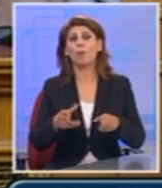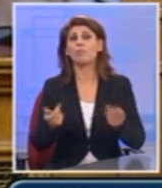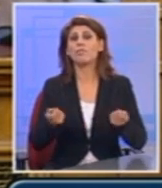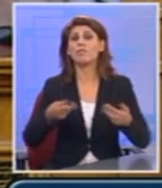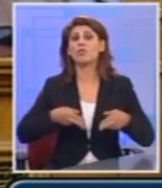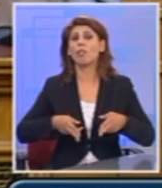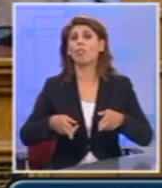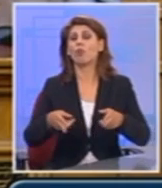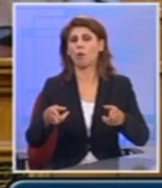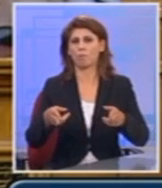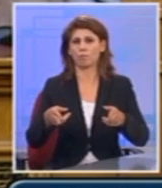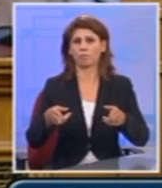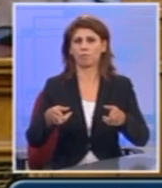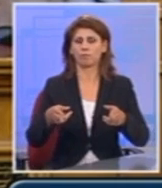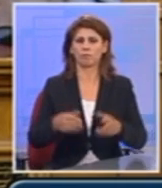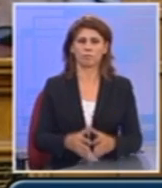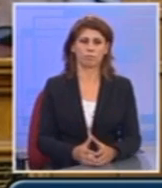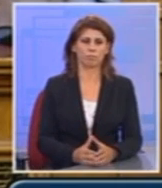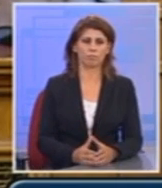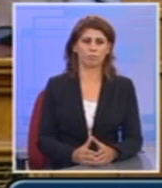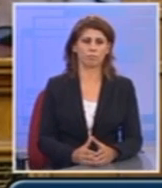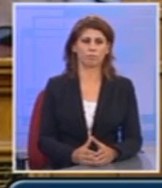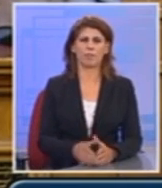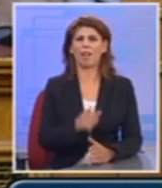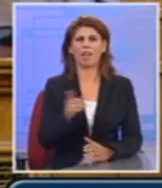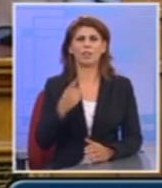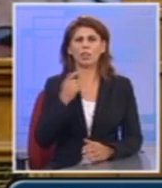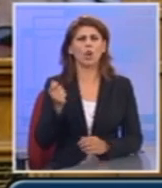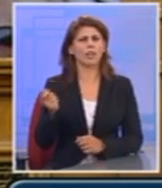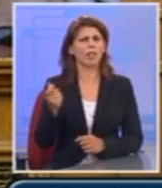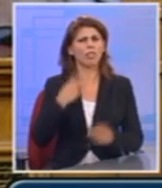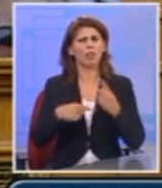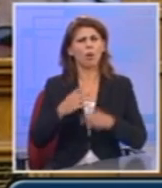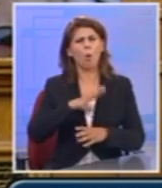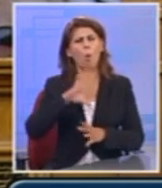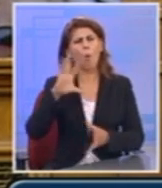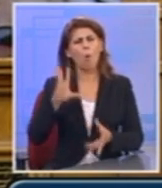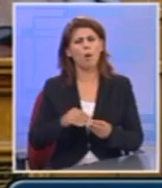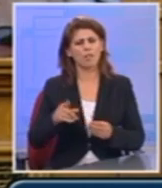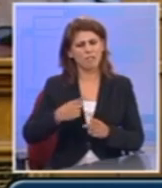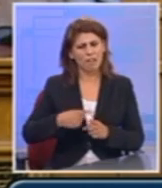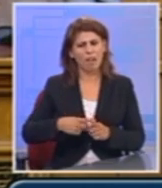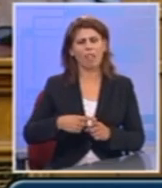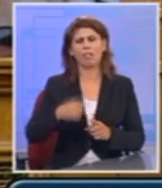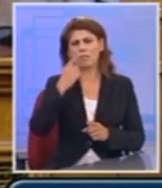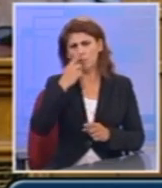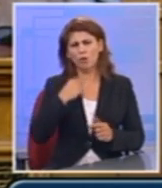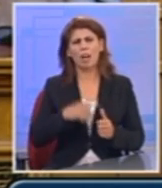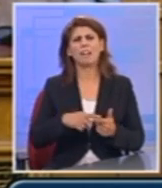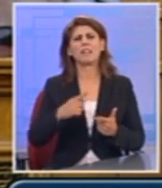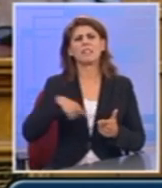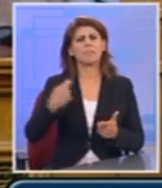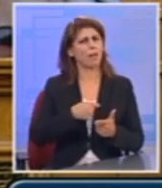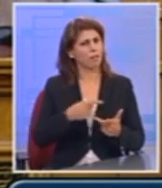στο δρόμο με αυτή το χρέος δικαιολόγησαν τα πάντα στην ελλάδα στην πορτογαλλία στην